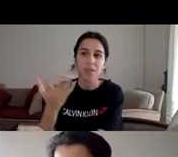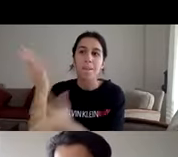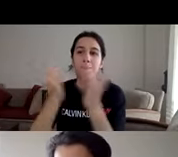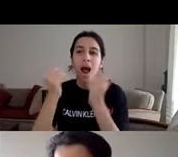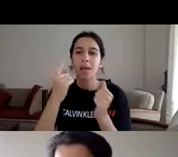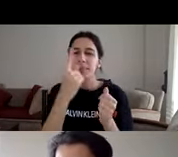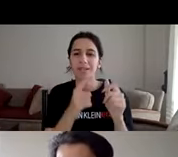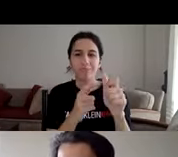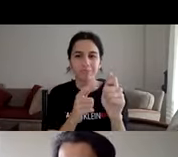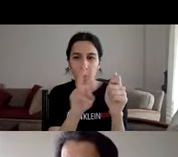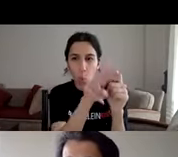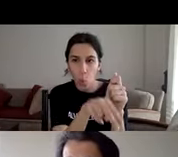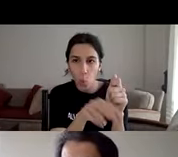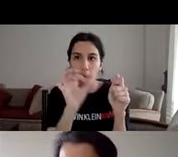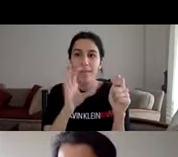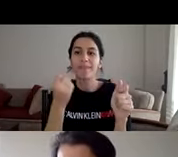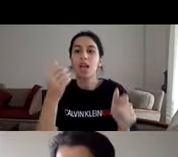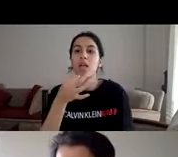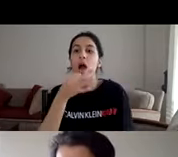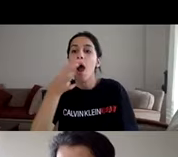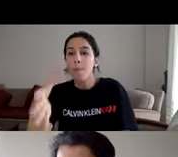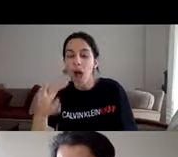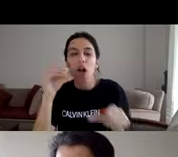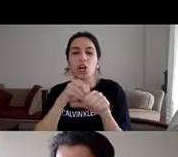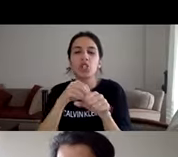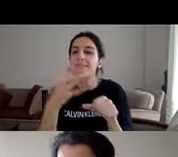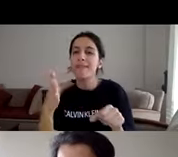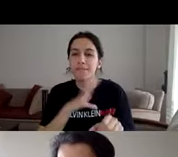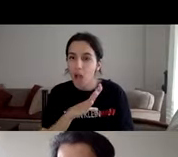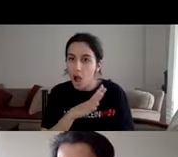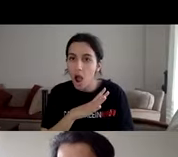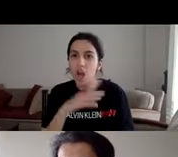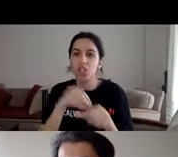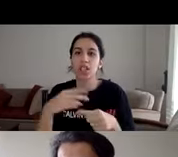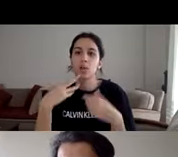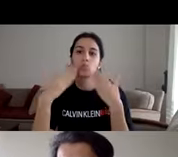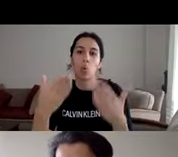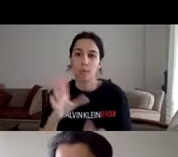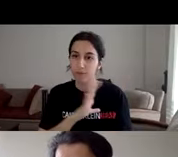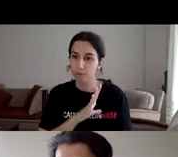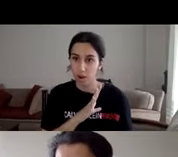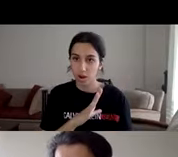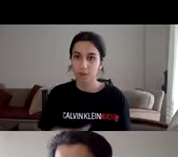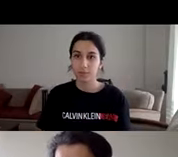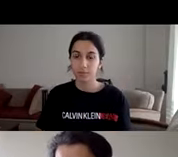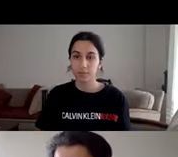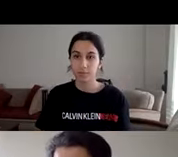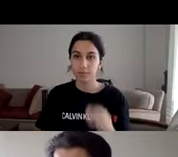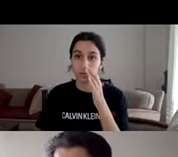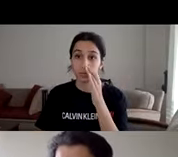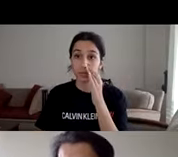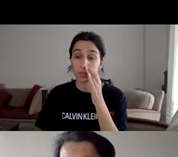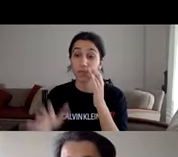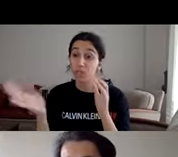ürünün barkodunu okuyup bize içindeki muhteviyatını, içindekileri söyleyebiliyor. Hatta şeye doğru gidiyor onlar. Fotoğraf